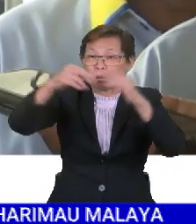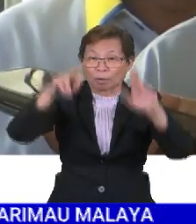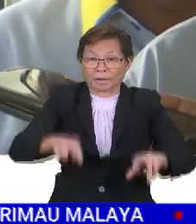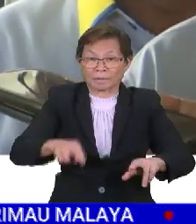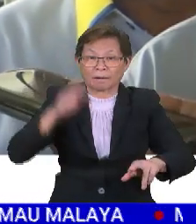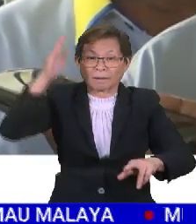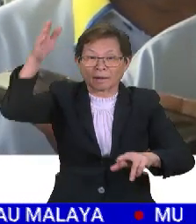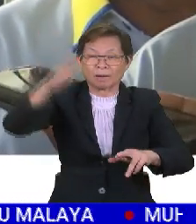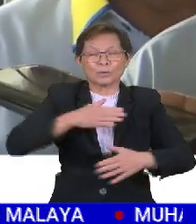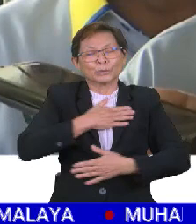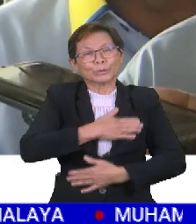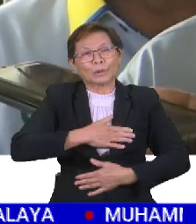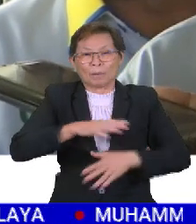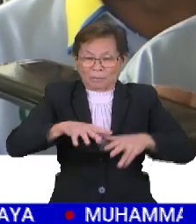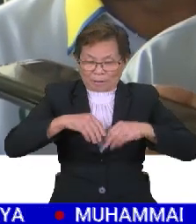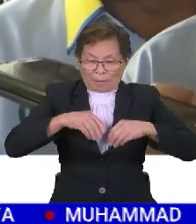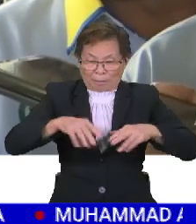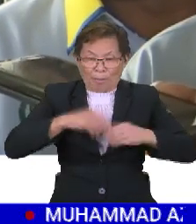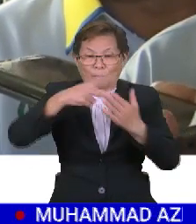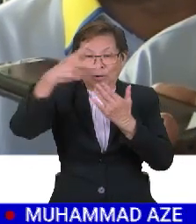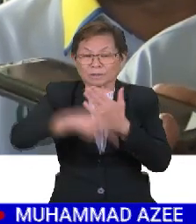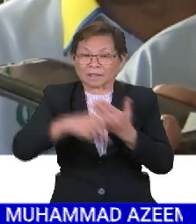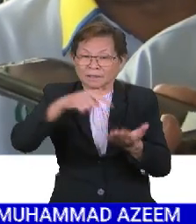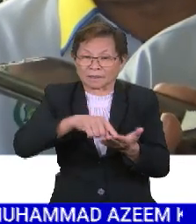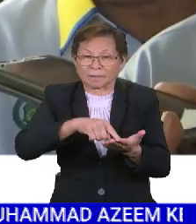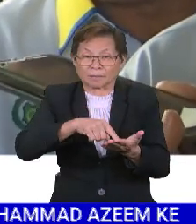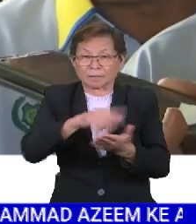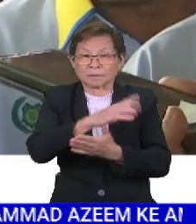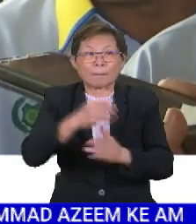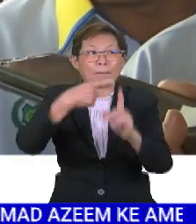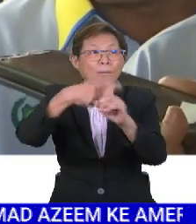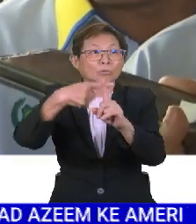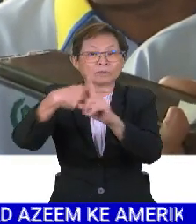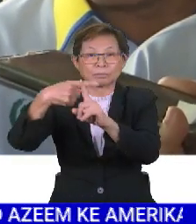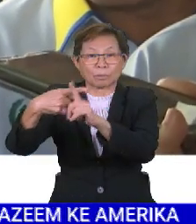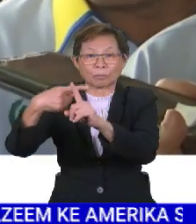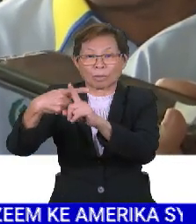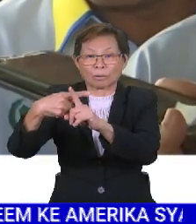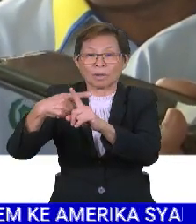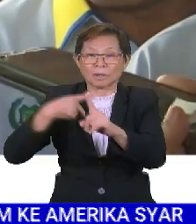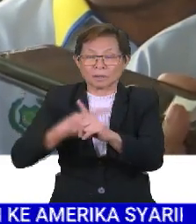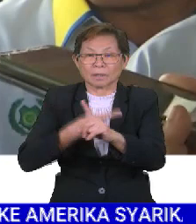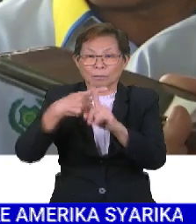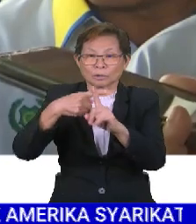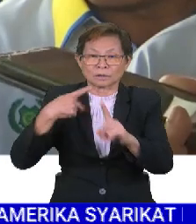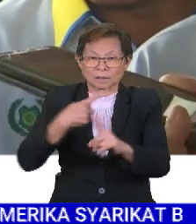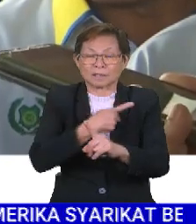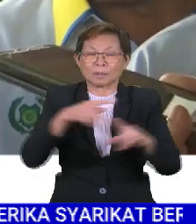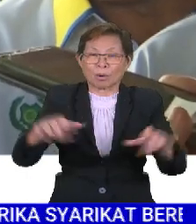akan dapat menerima projek yang seumpama ini dan positifkan semua perkara yang kita buat dan